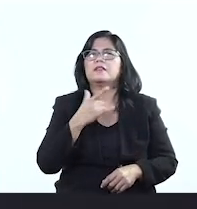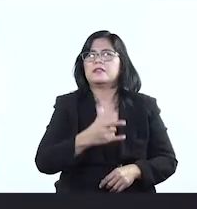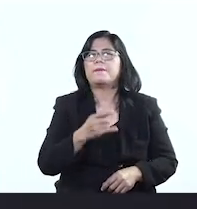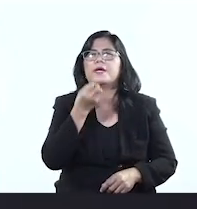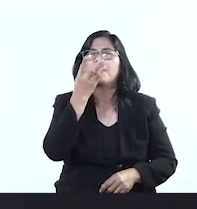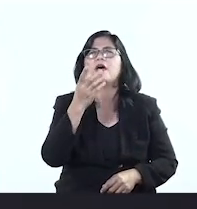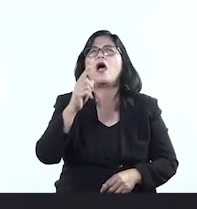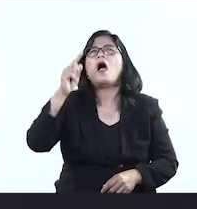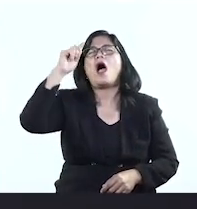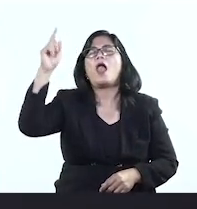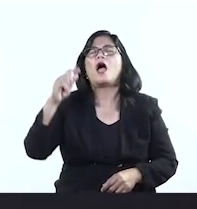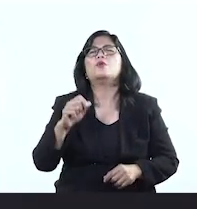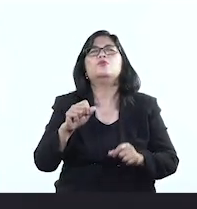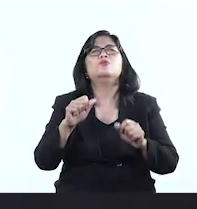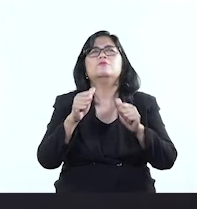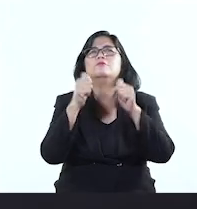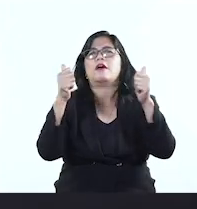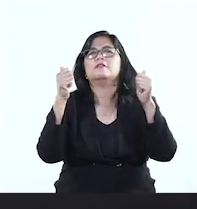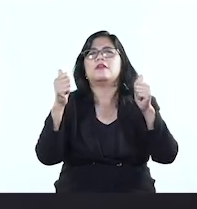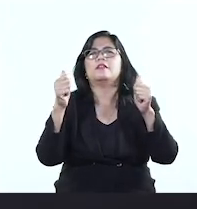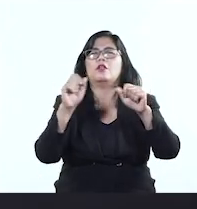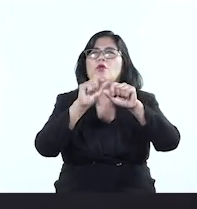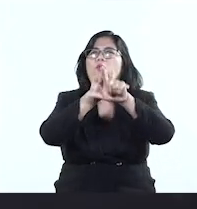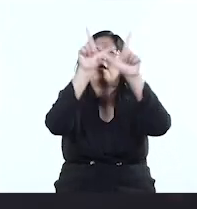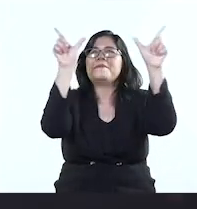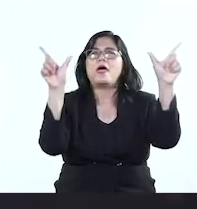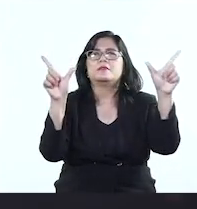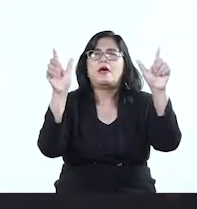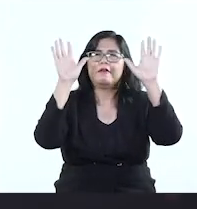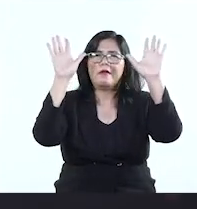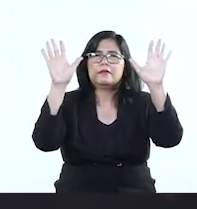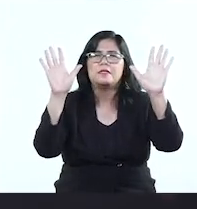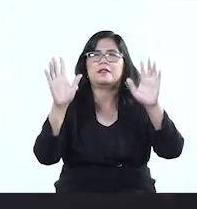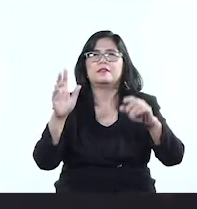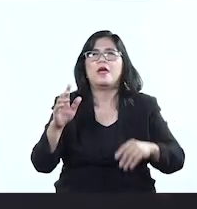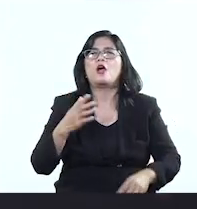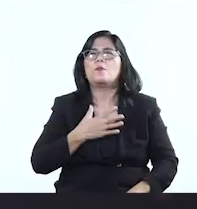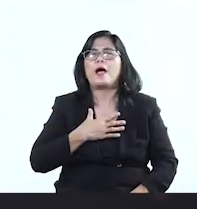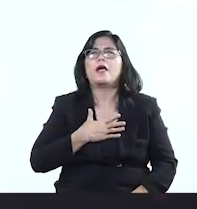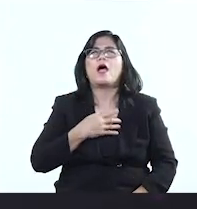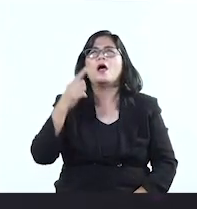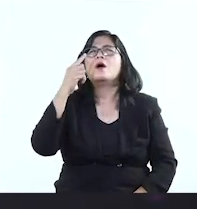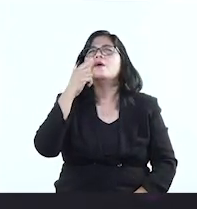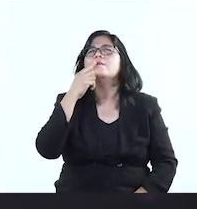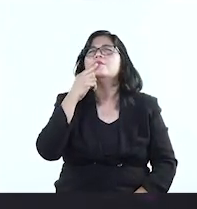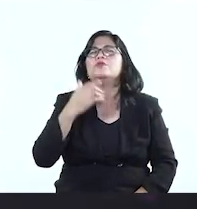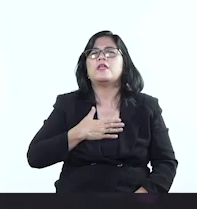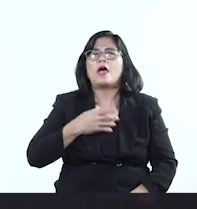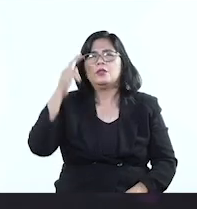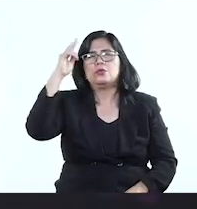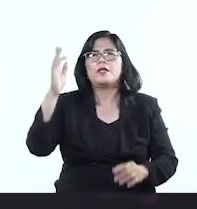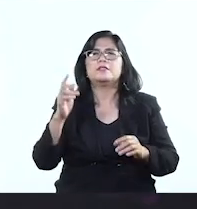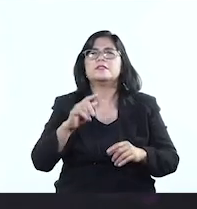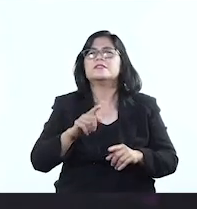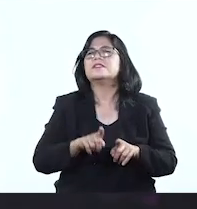Allahku Dahsyat Allahku luar biasa Hai aku bangga punya tuhan seperti yes Hai apa yang